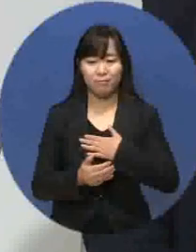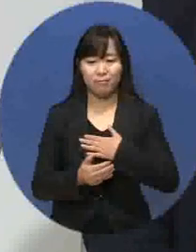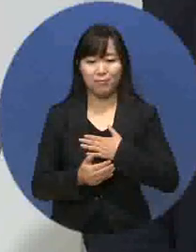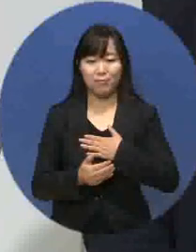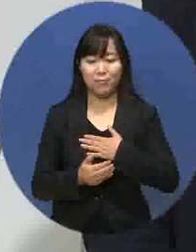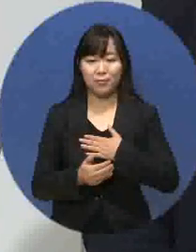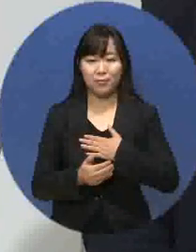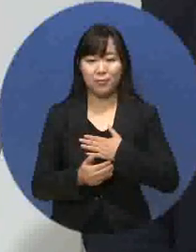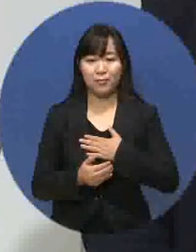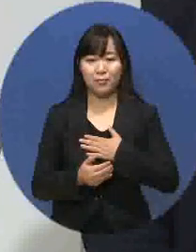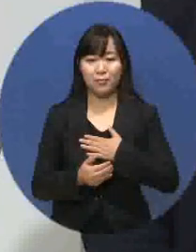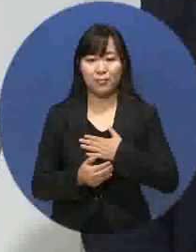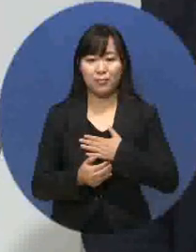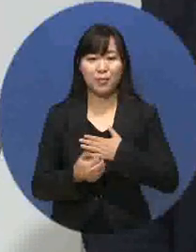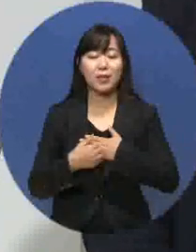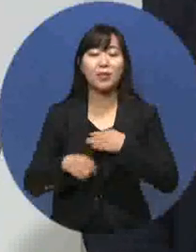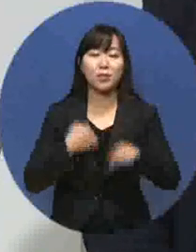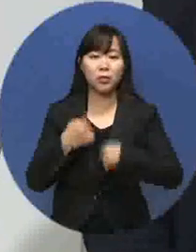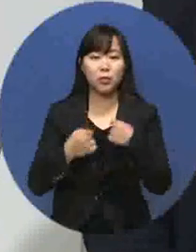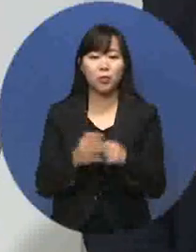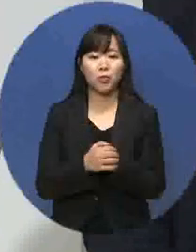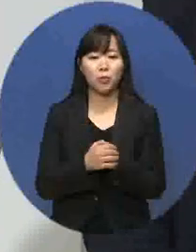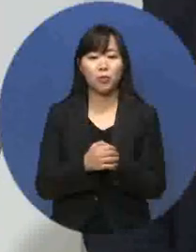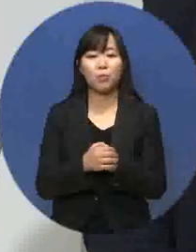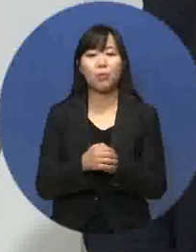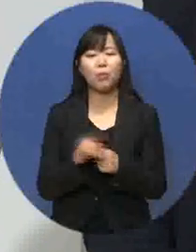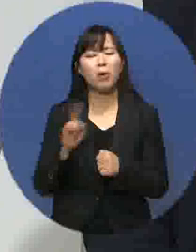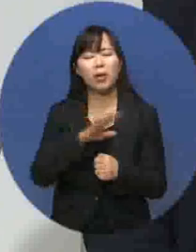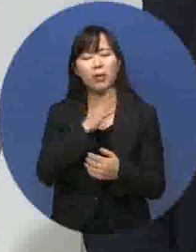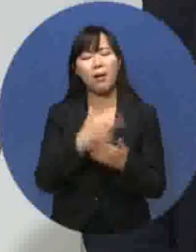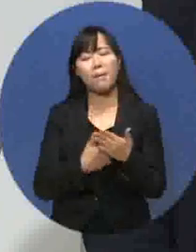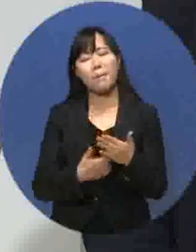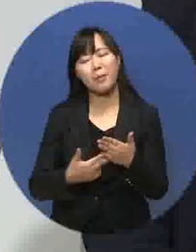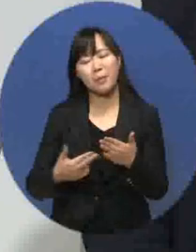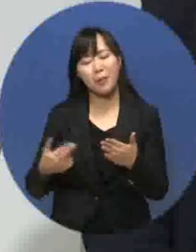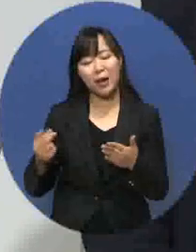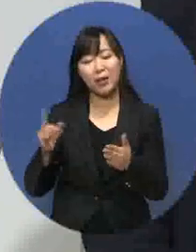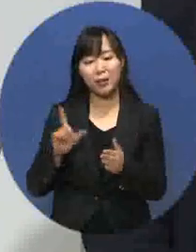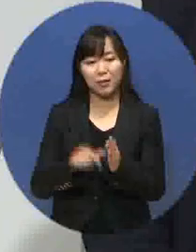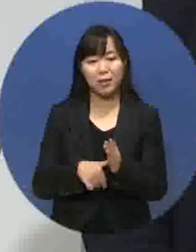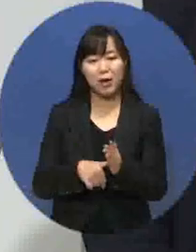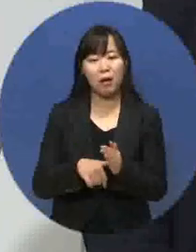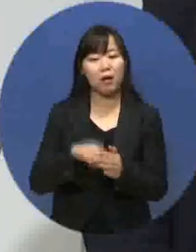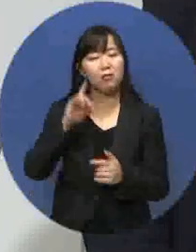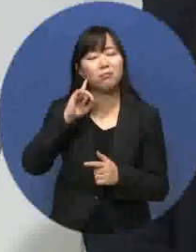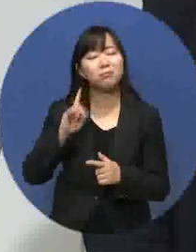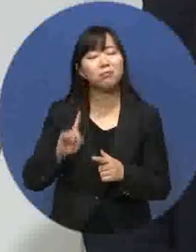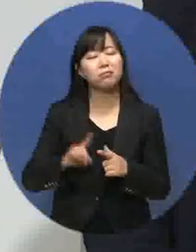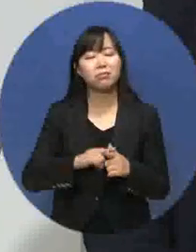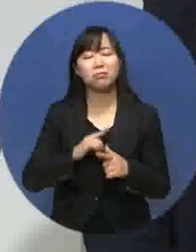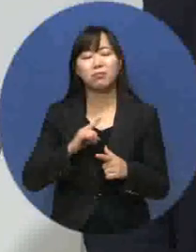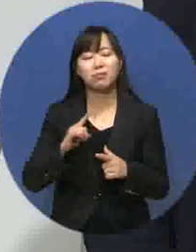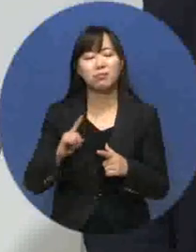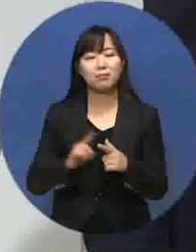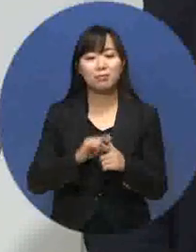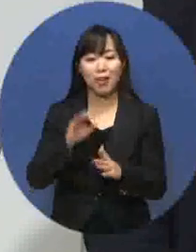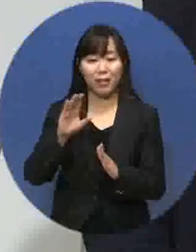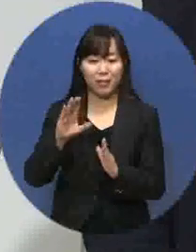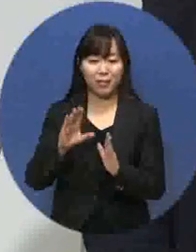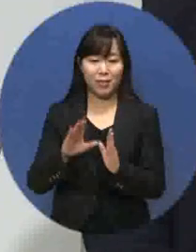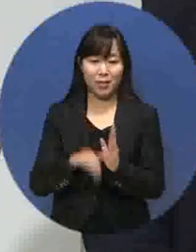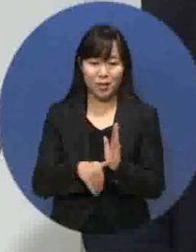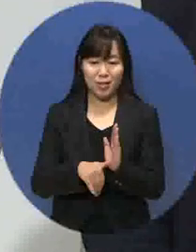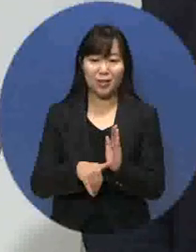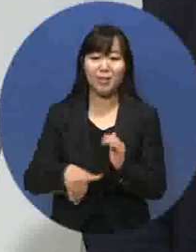좀 스스로 비우는 시간. 그냥 무념무상 뭐 이러한